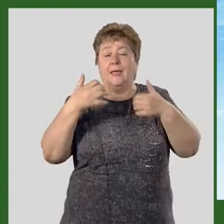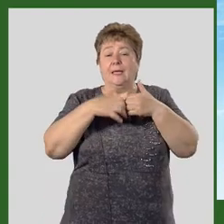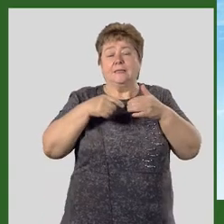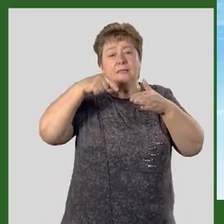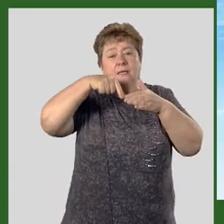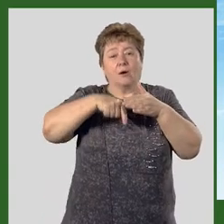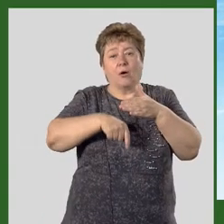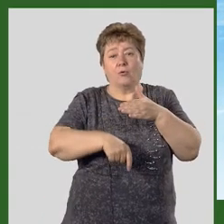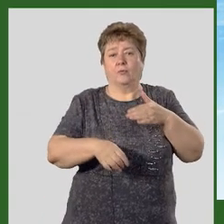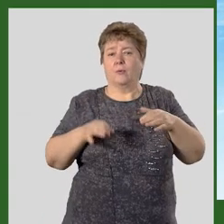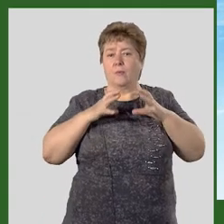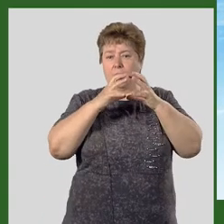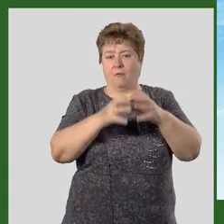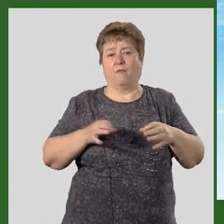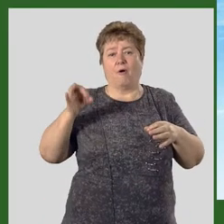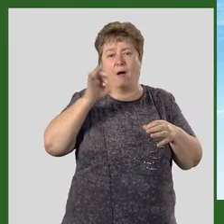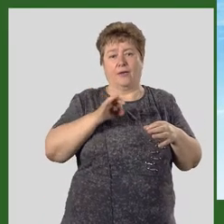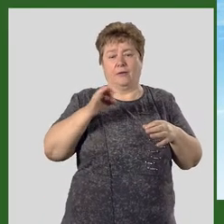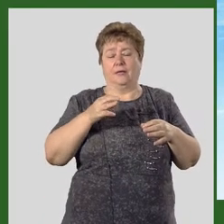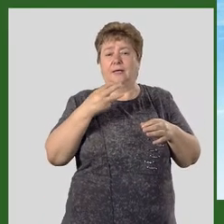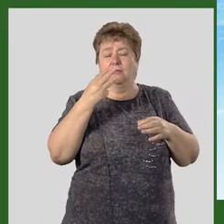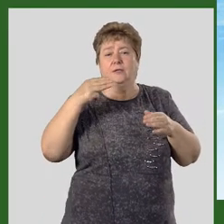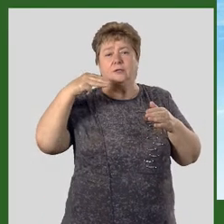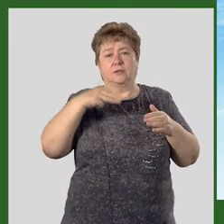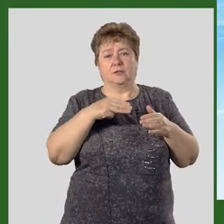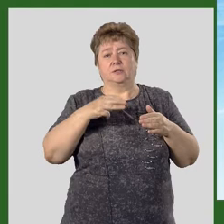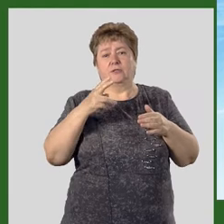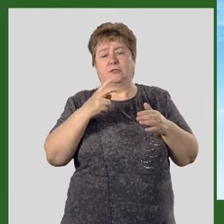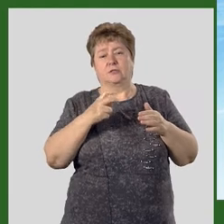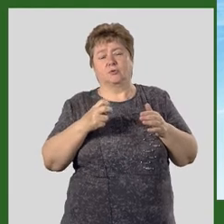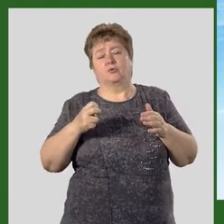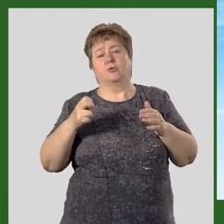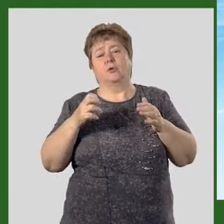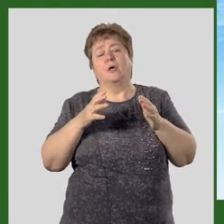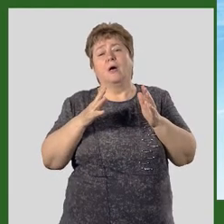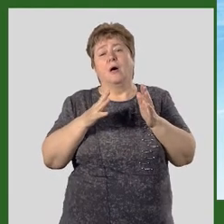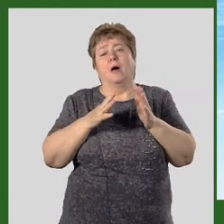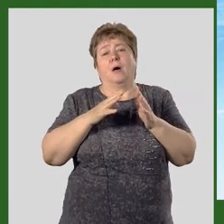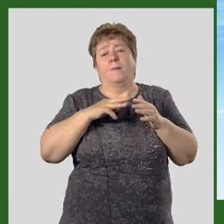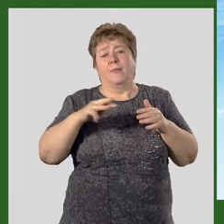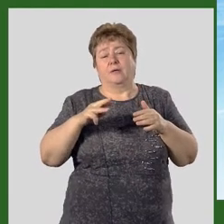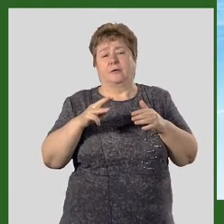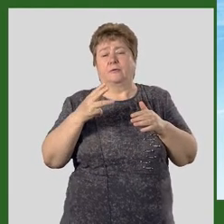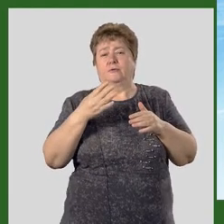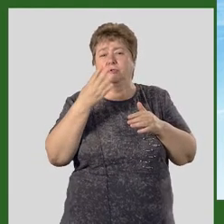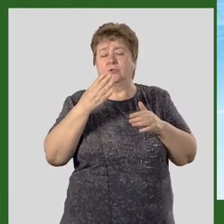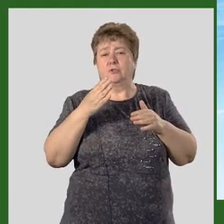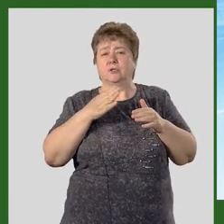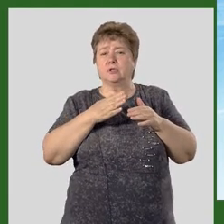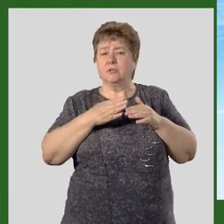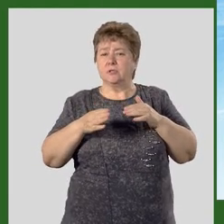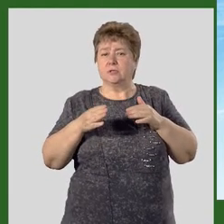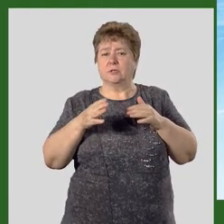Средняя глубина мирового океана – 3700 метров. В четыре с лишним